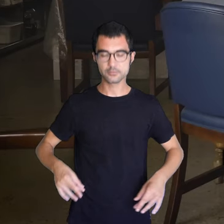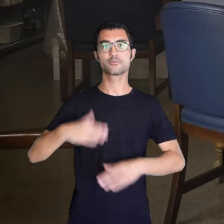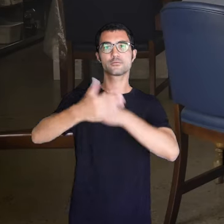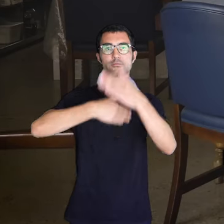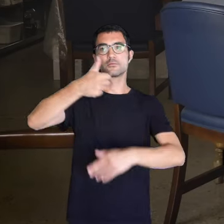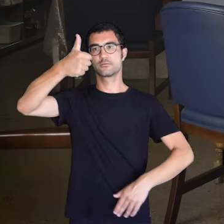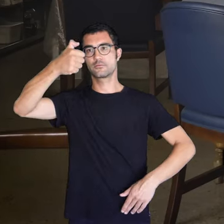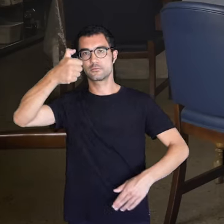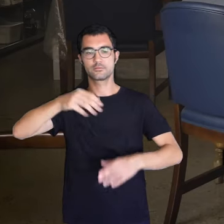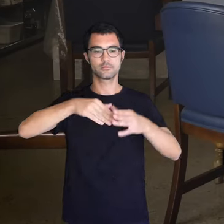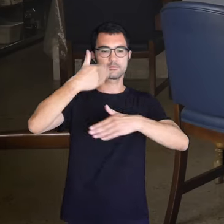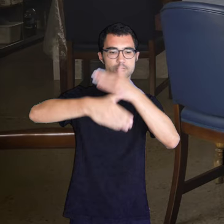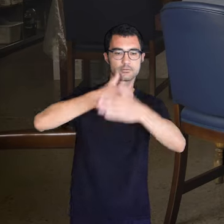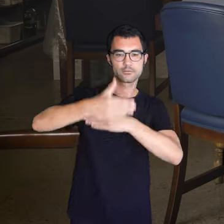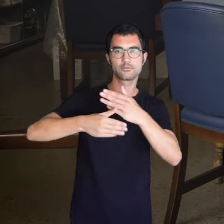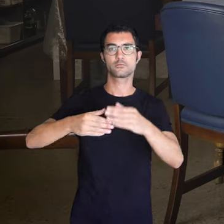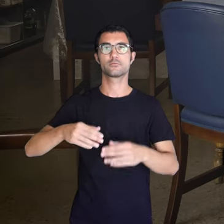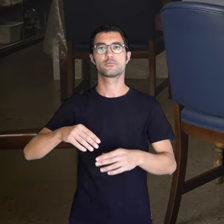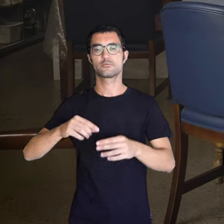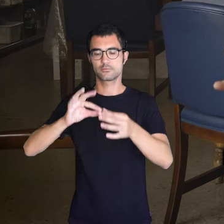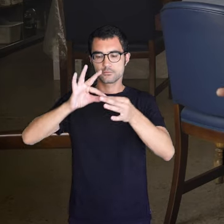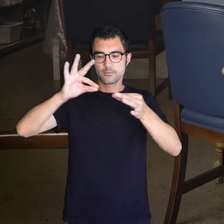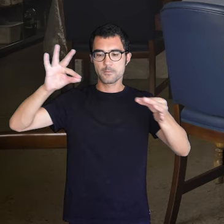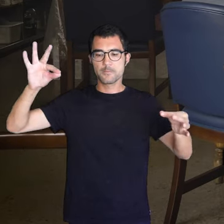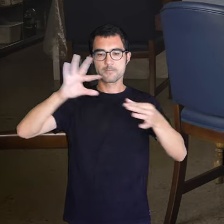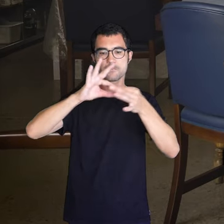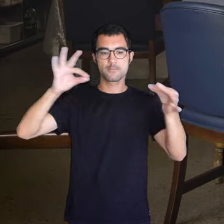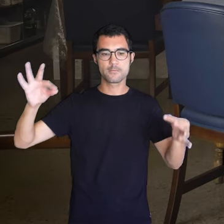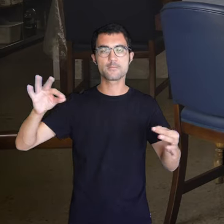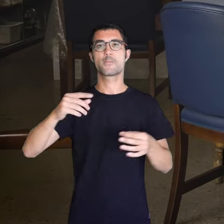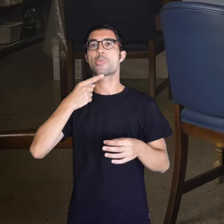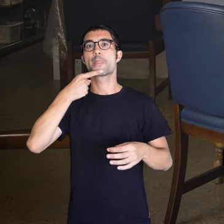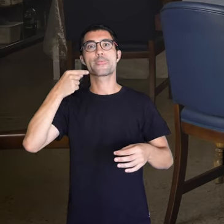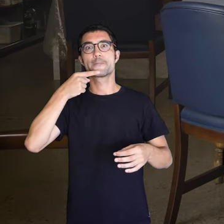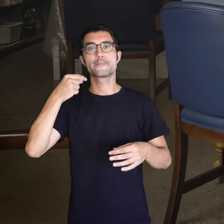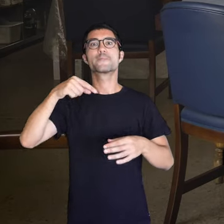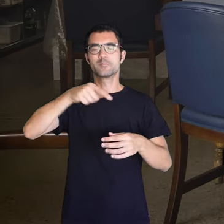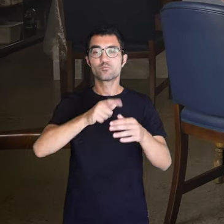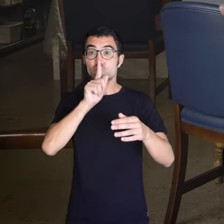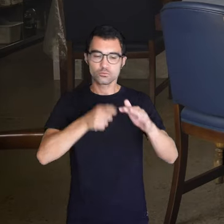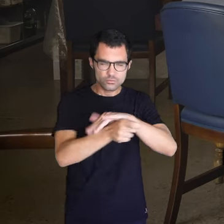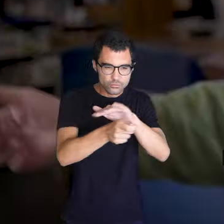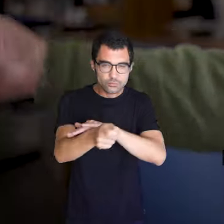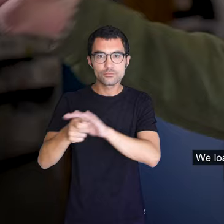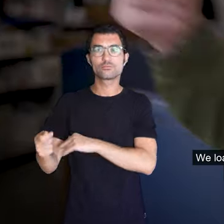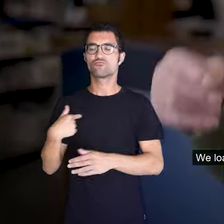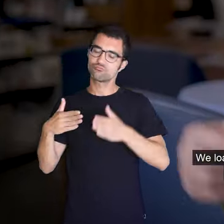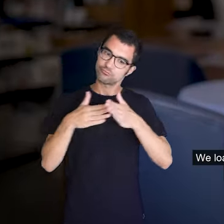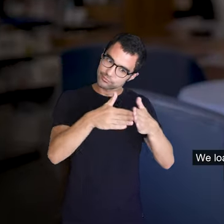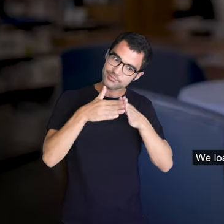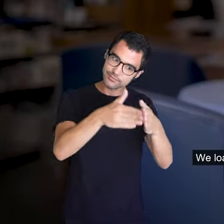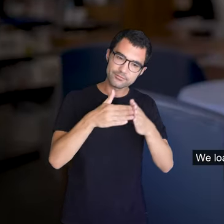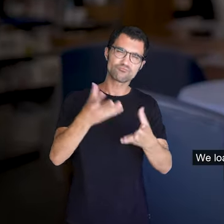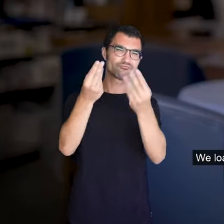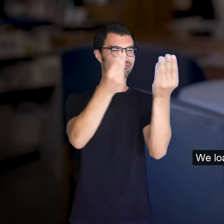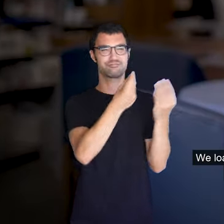i canyella, perquè la canyella també era contrabando, i moltes de coses. Nosaltres